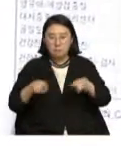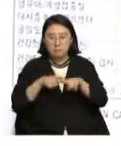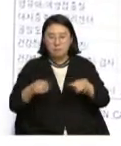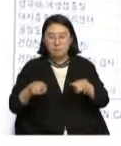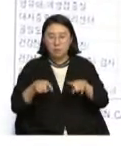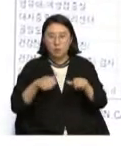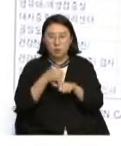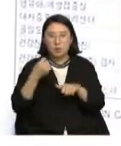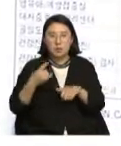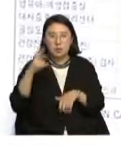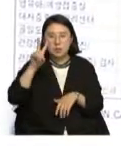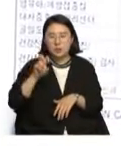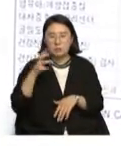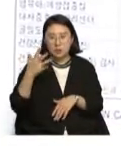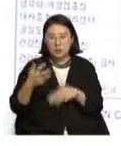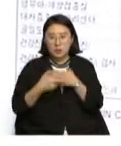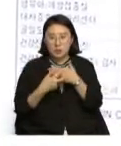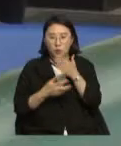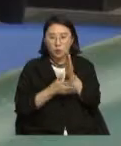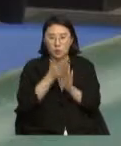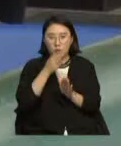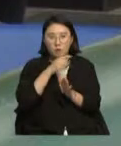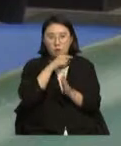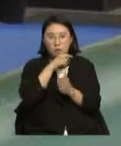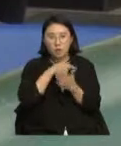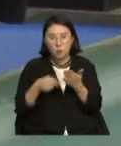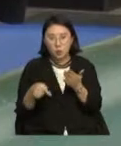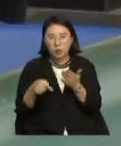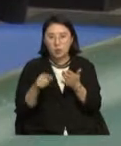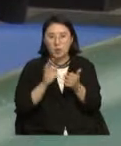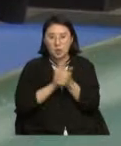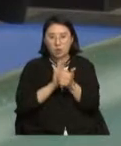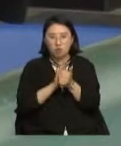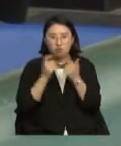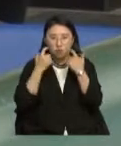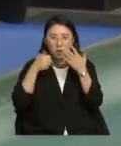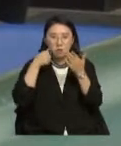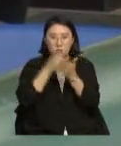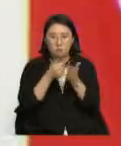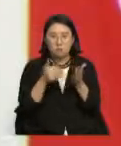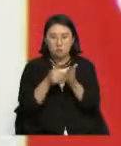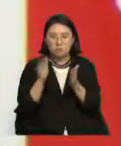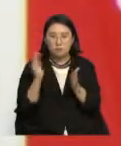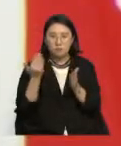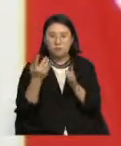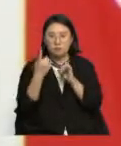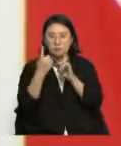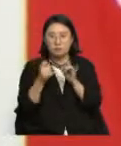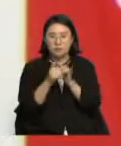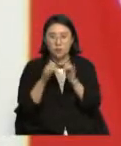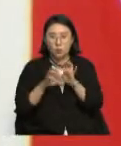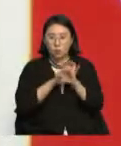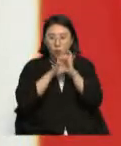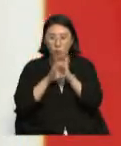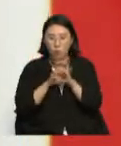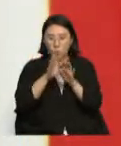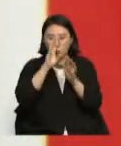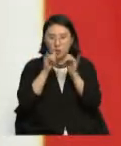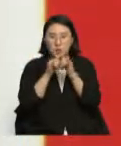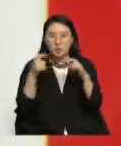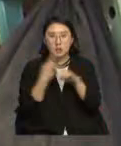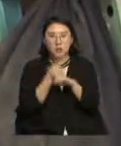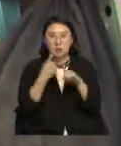28일자로 의료기관에 대한 손 7 부산 기준을 확장했다 고 밝혔습니다 보상 대상은 터로 나 1구 환자를